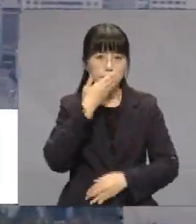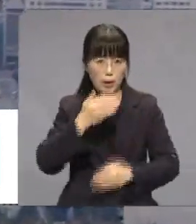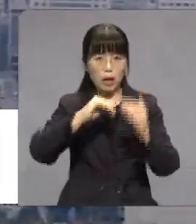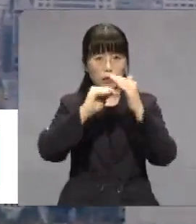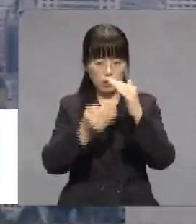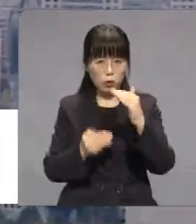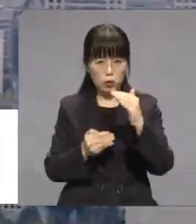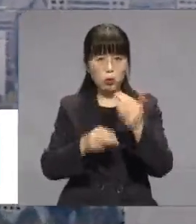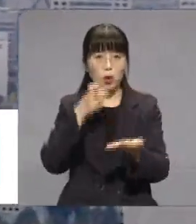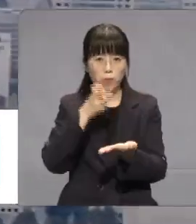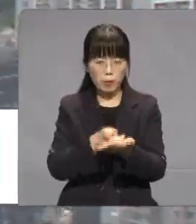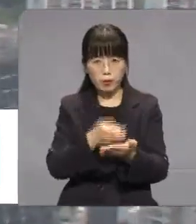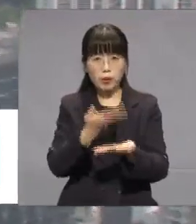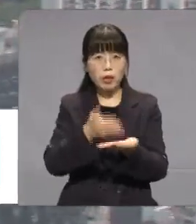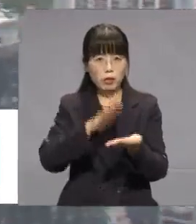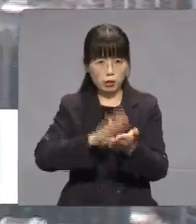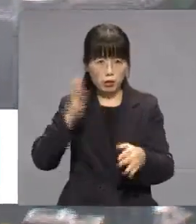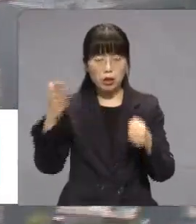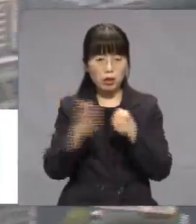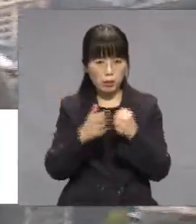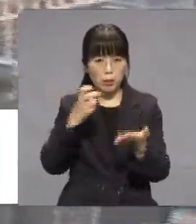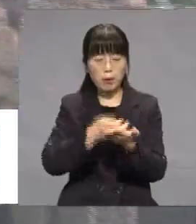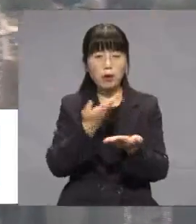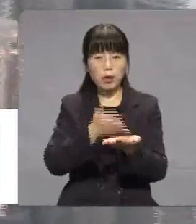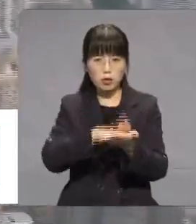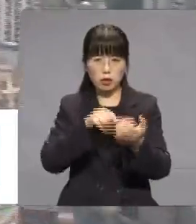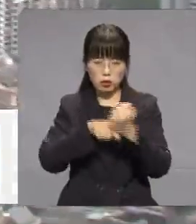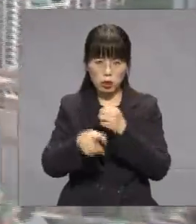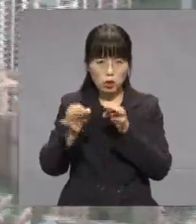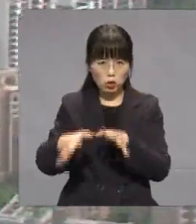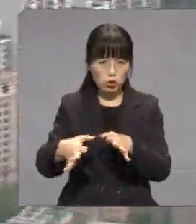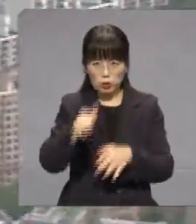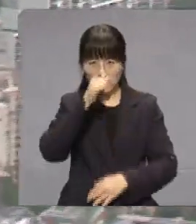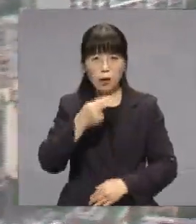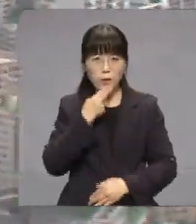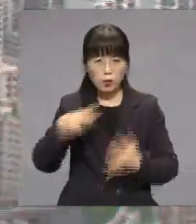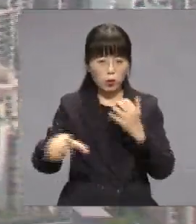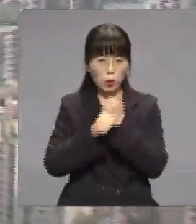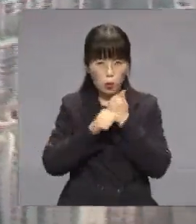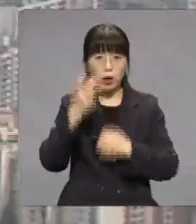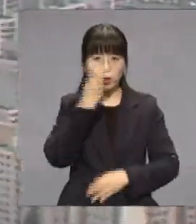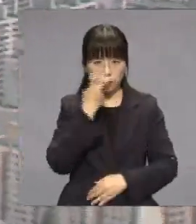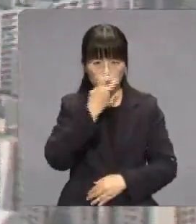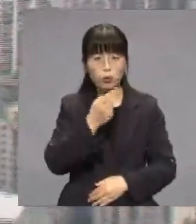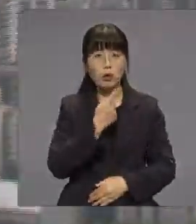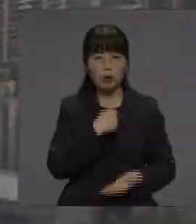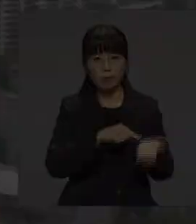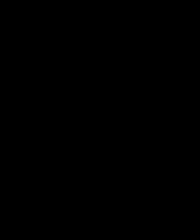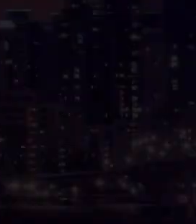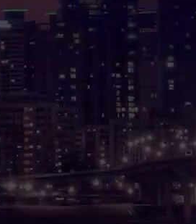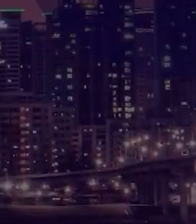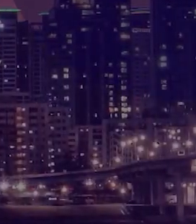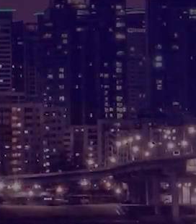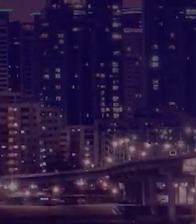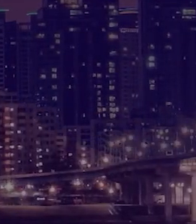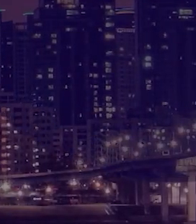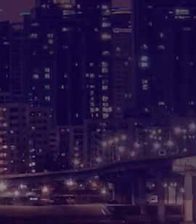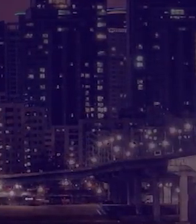내용으로 법률이 개정되면서 법개정 취지와 투기 우려 여부를 종합적으로 검토했다고 설명했습니다